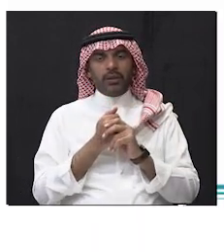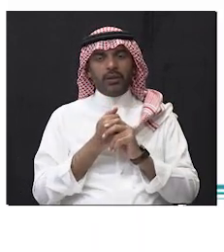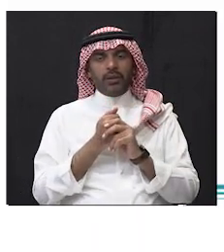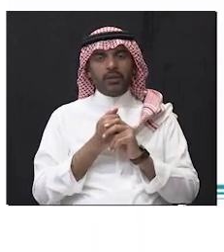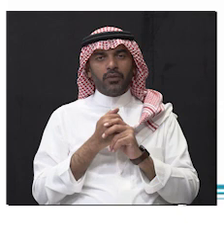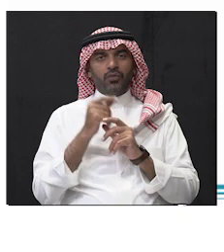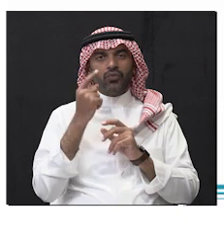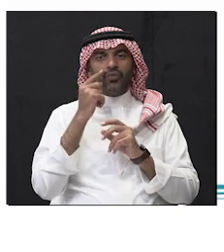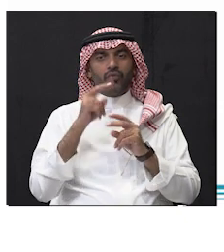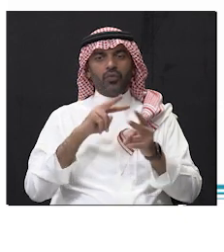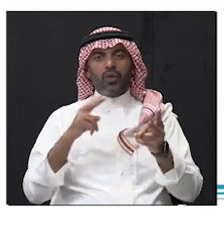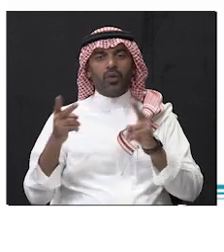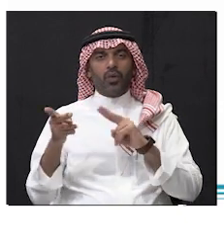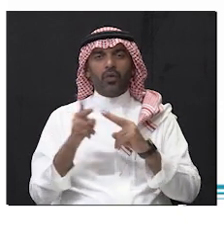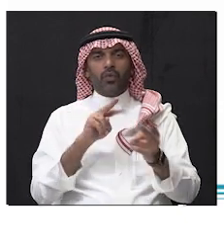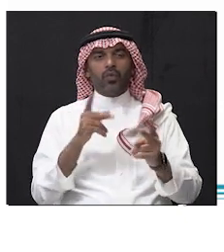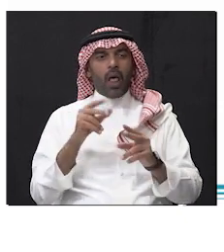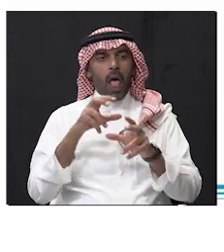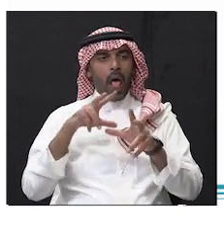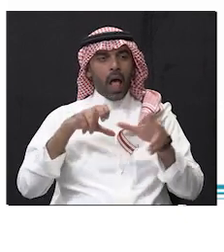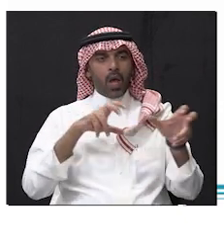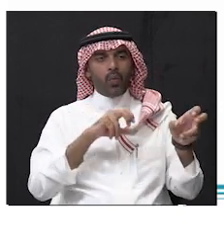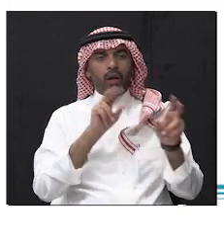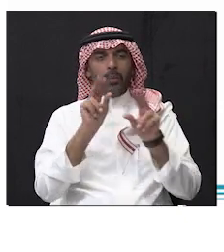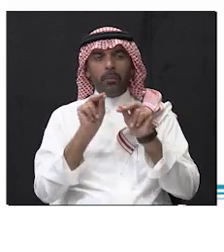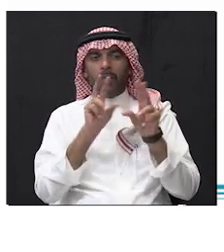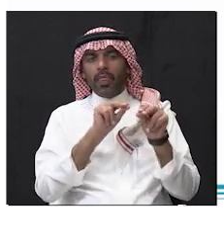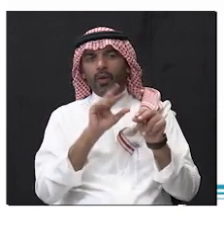توضح اختلاف التماثل في الحيوانات،